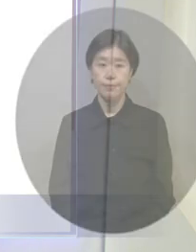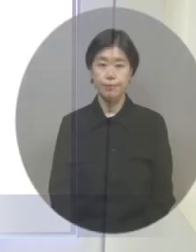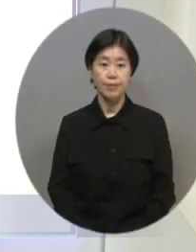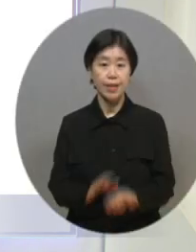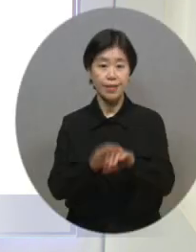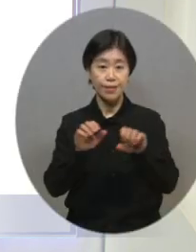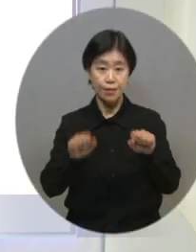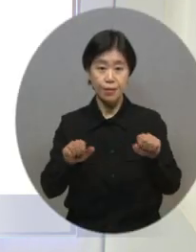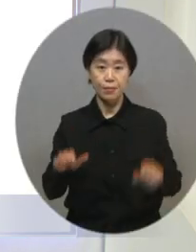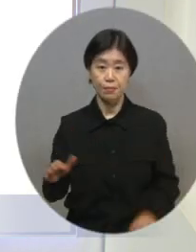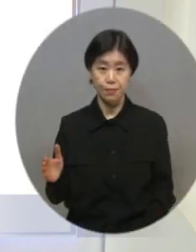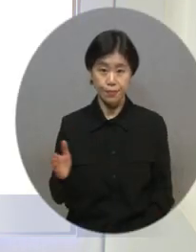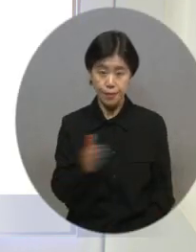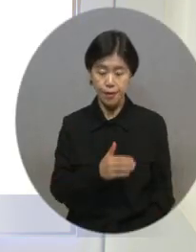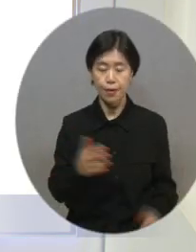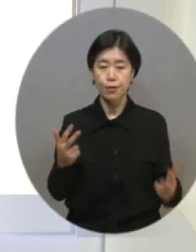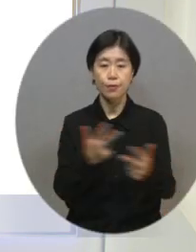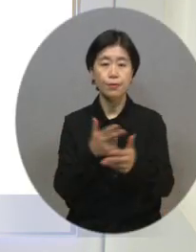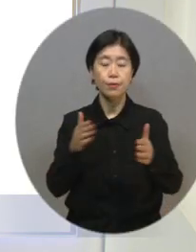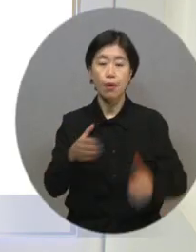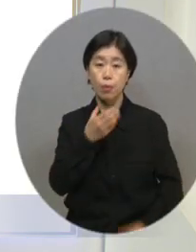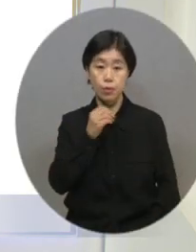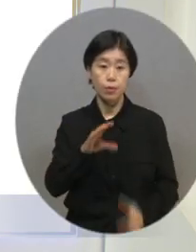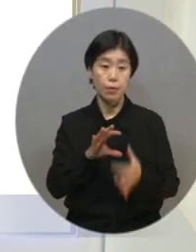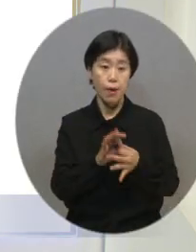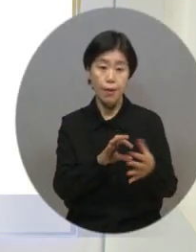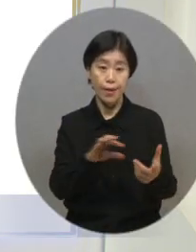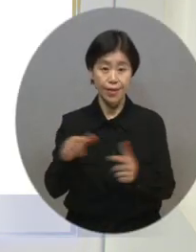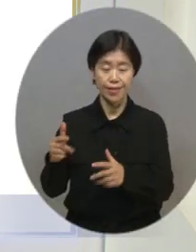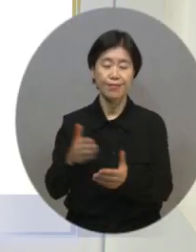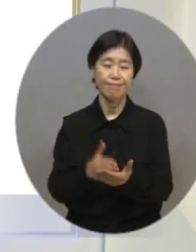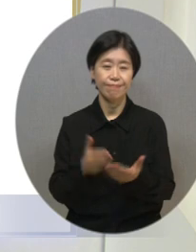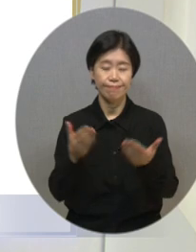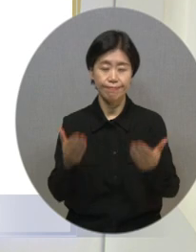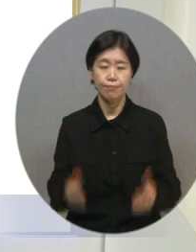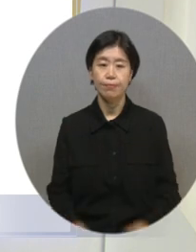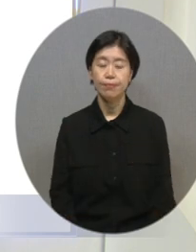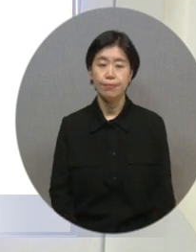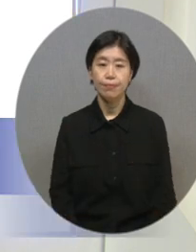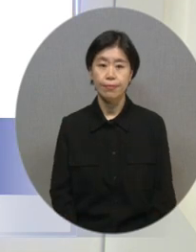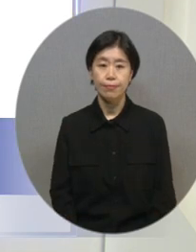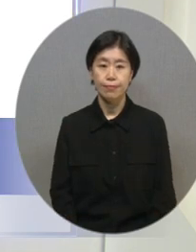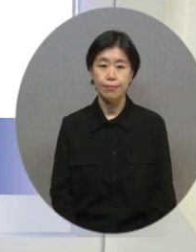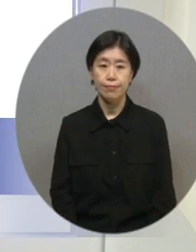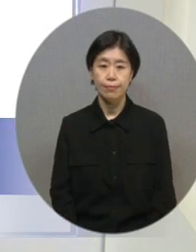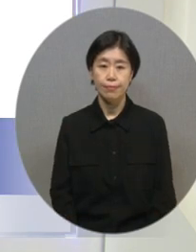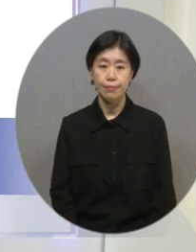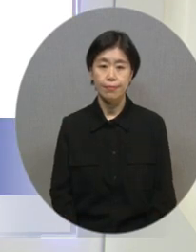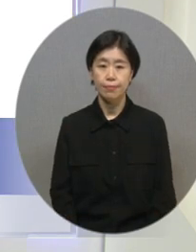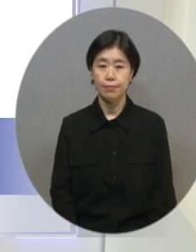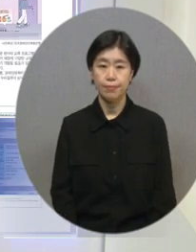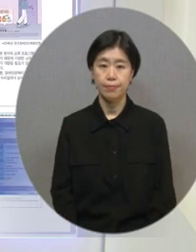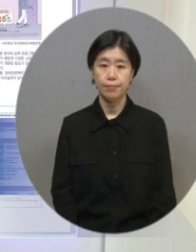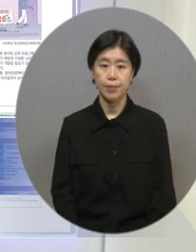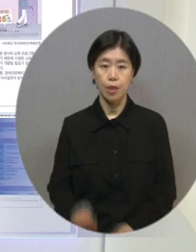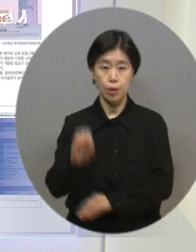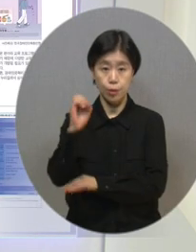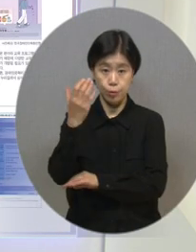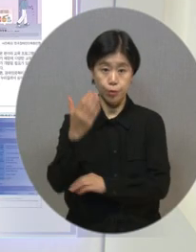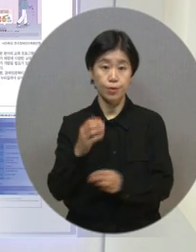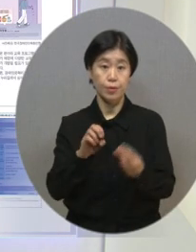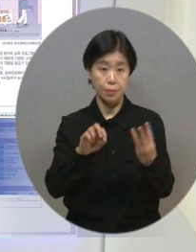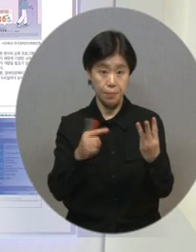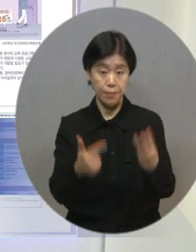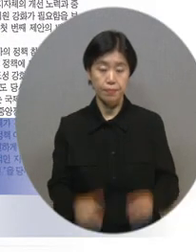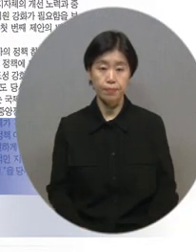안녕하세요 지금부터 한 주간의 복직의 소식을 장애인 신문과 함께 만나봅니다 먼저 장애인 신문 면입니다